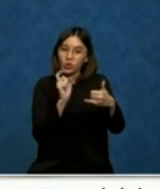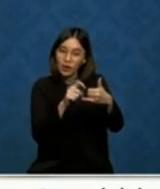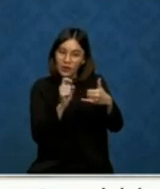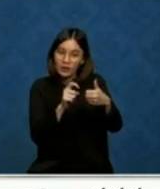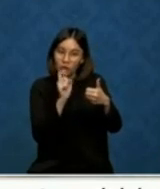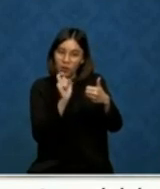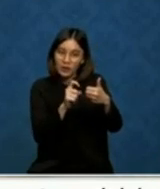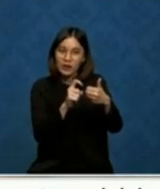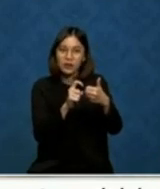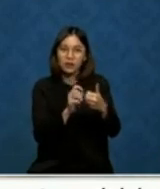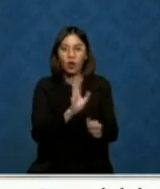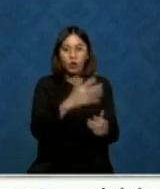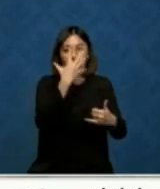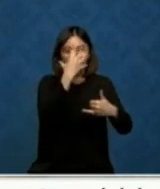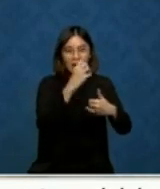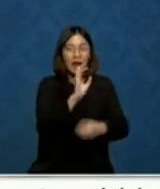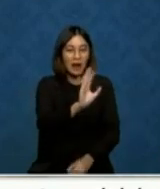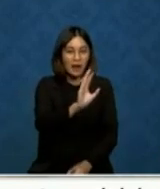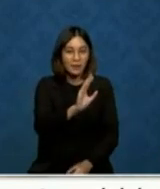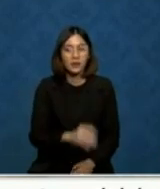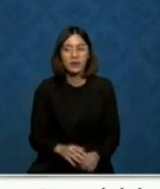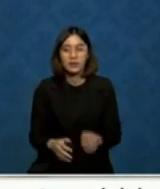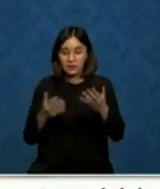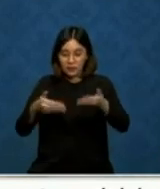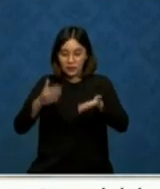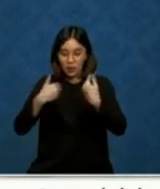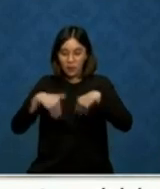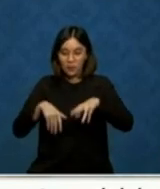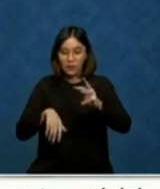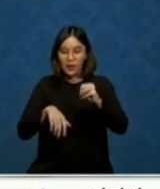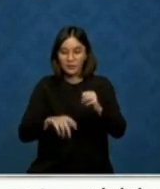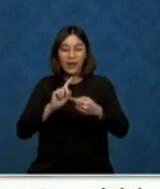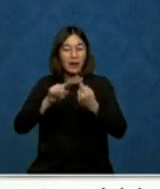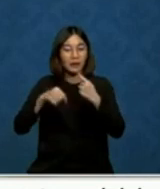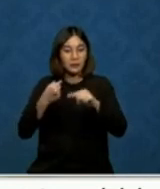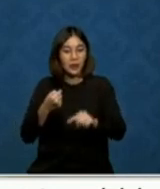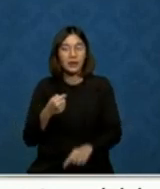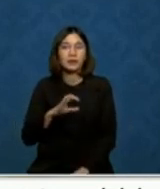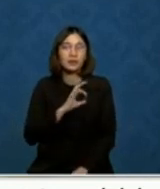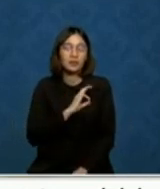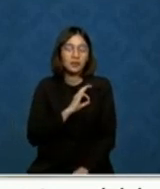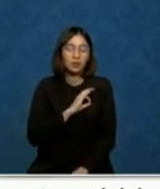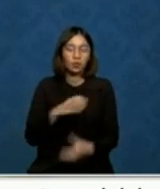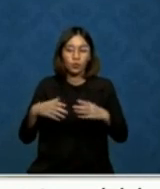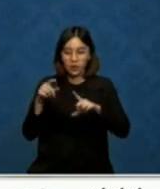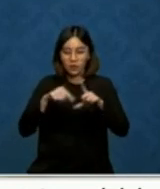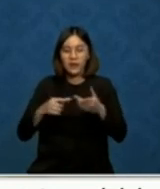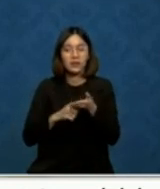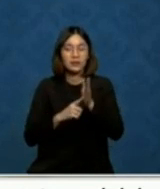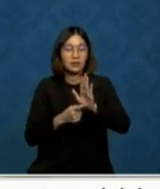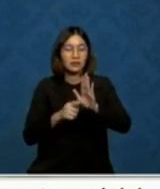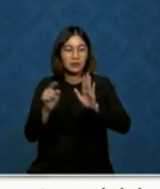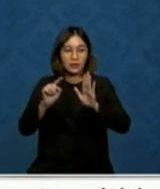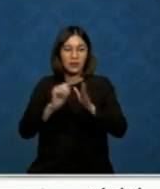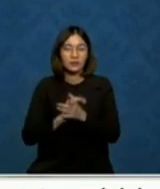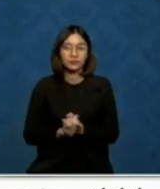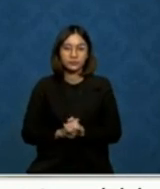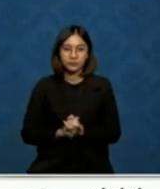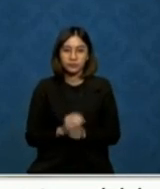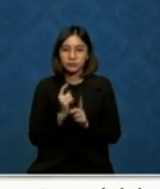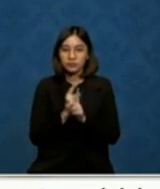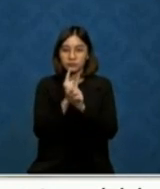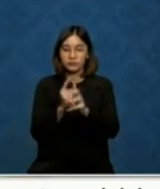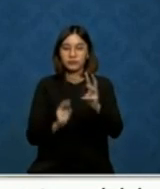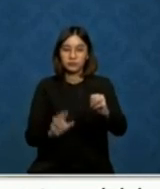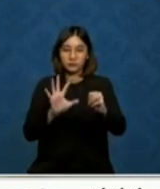อันนี้คือยกตัวอย่างส่วนอีกมาตราหนึ่งที่เพื่อนสมาชิกจากพรรคก้าวไกลเสนอก็คือตามมาตรา